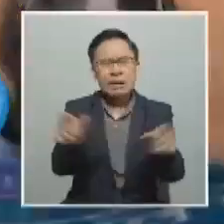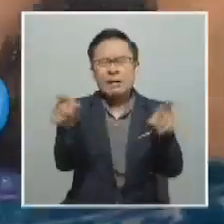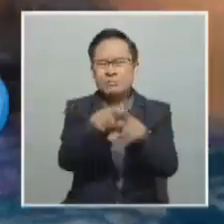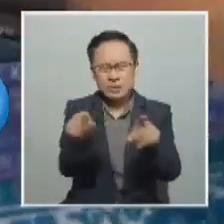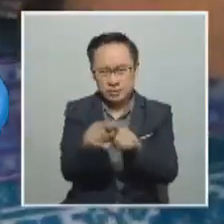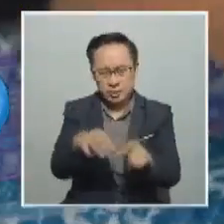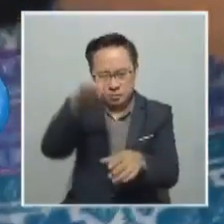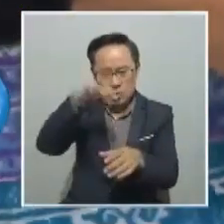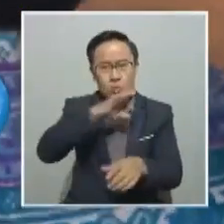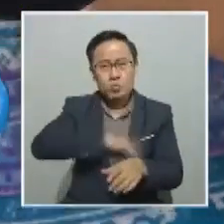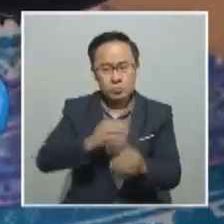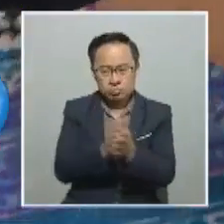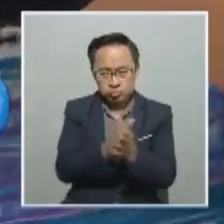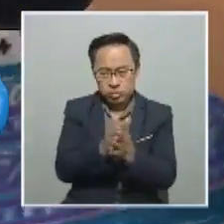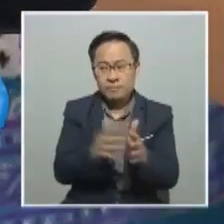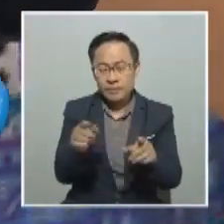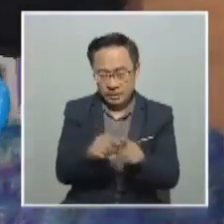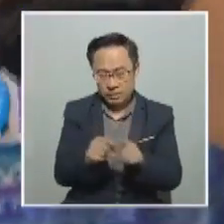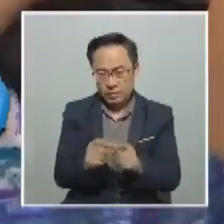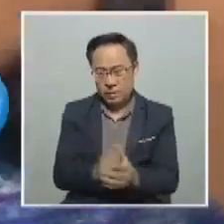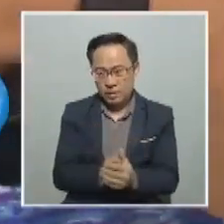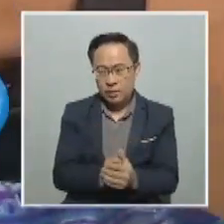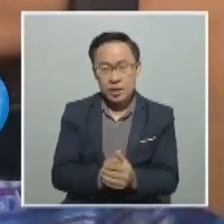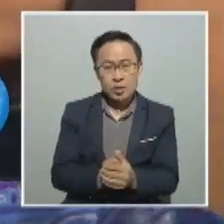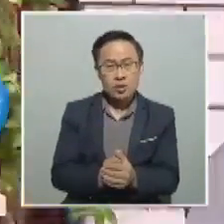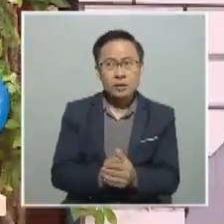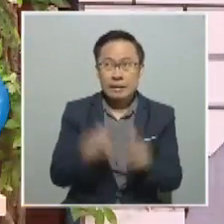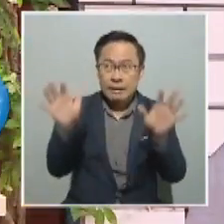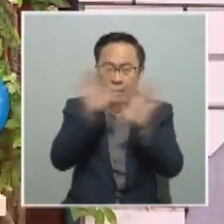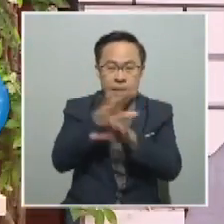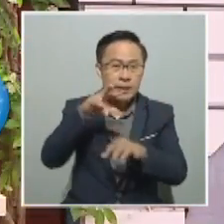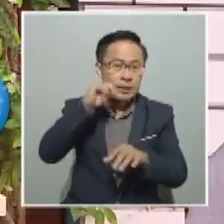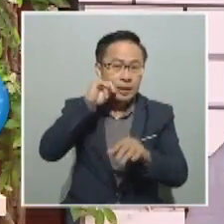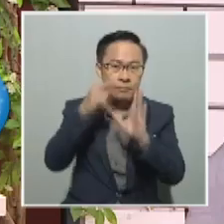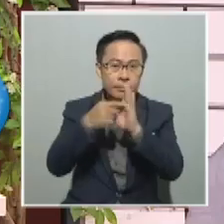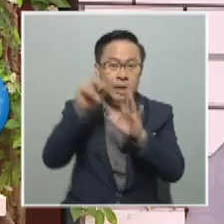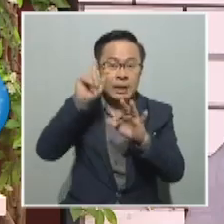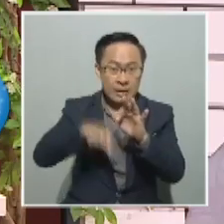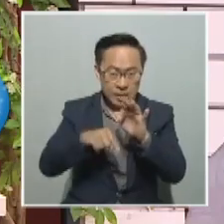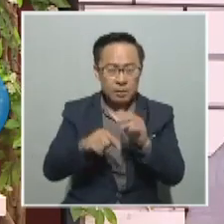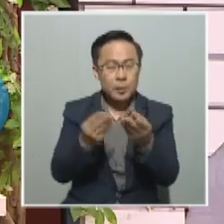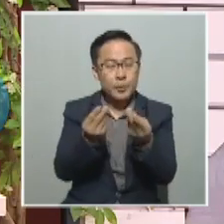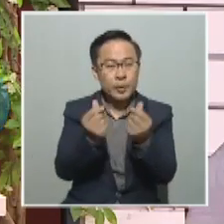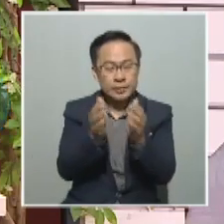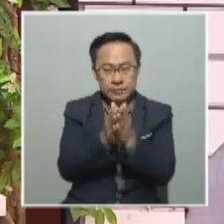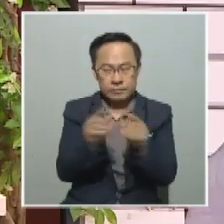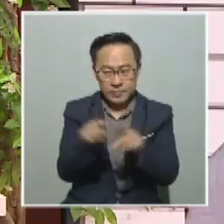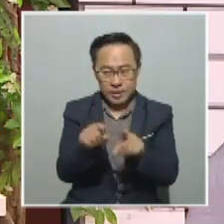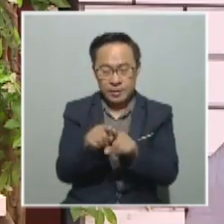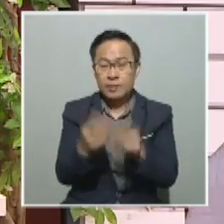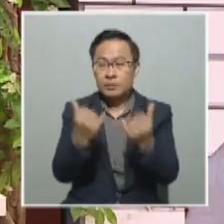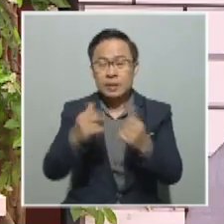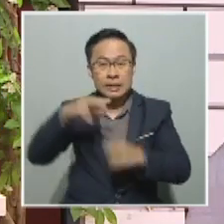นะคะน้ำแร่เนี่ยรู้สึกว่ามันจะให้ผิวสัมผัสที่ไม่เหมือนกับน้ำประปาทั่วๆไปน้ำประปาในบางที